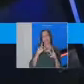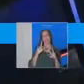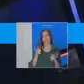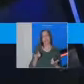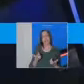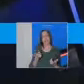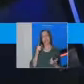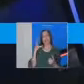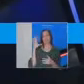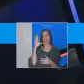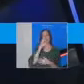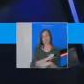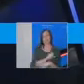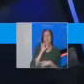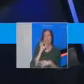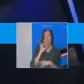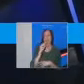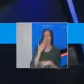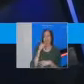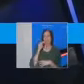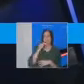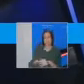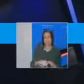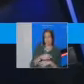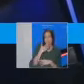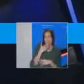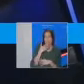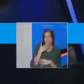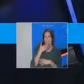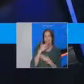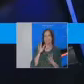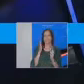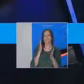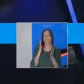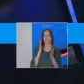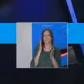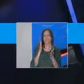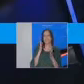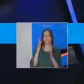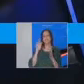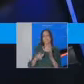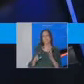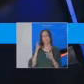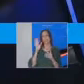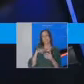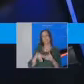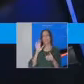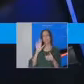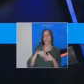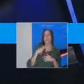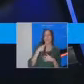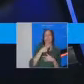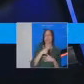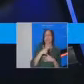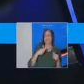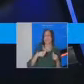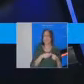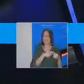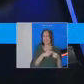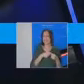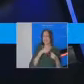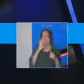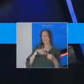הזה. למה התפיסה של היהודים פה בישראל היא כל כך אנטגוניסטית, גם לג'יי